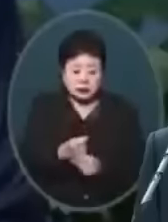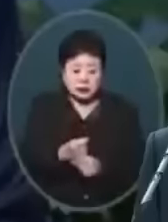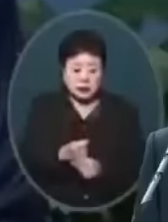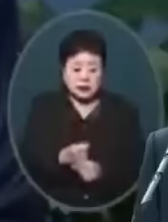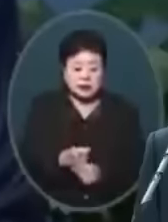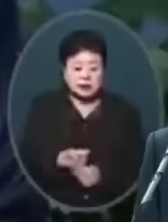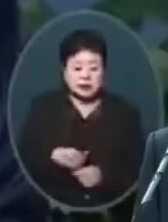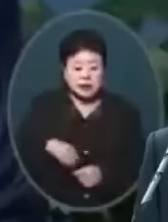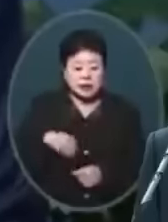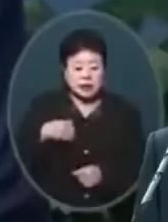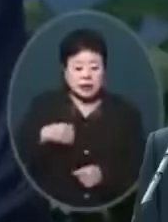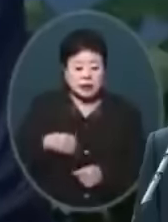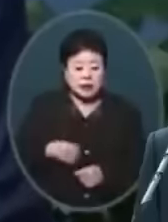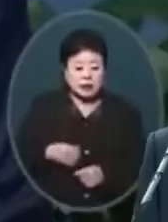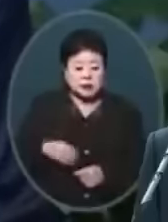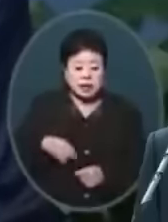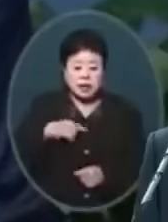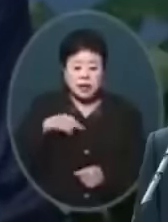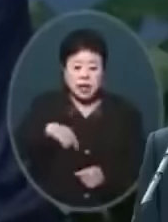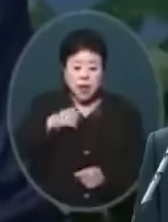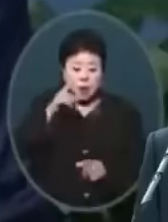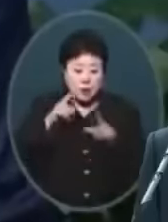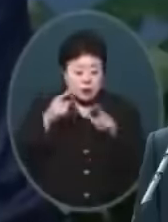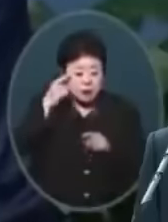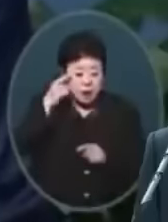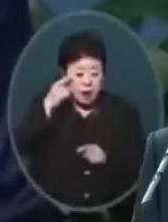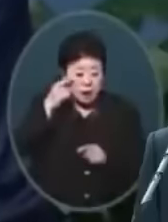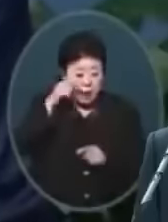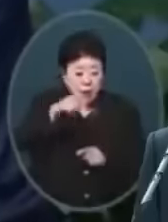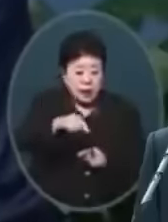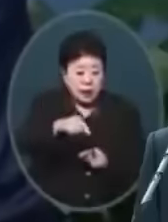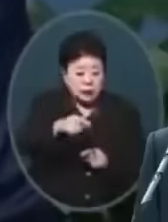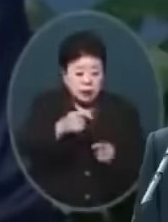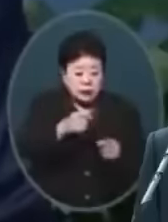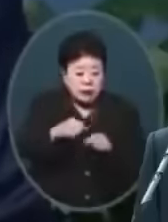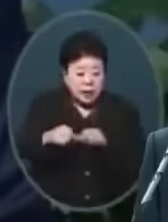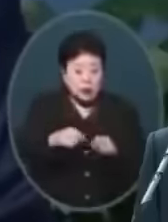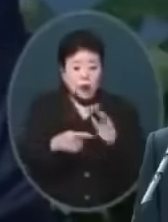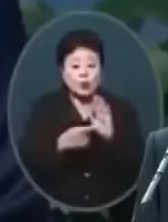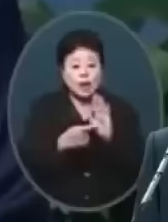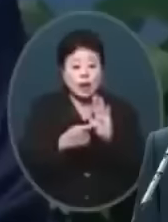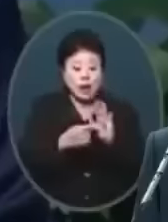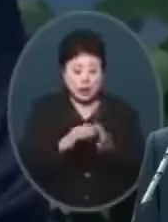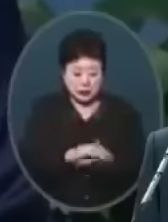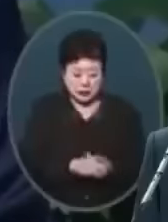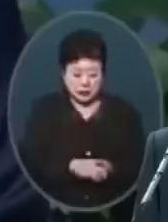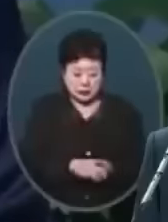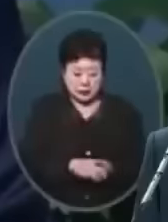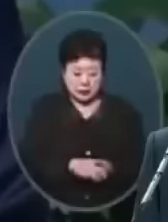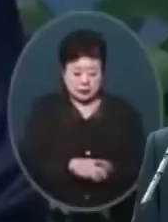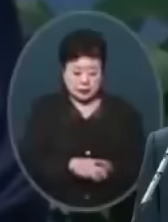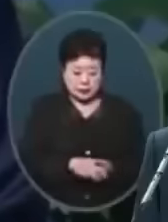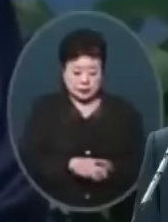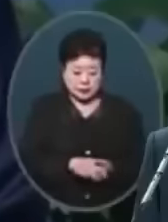있는 사람은 밖에 나가서 꼭 그와 같은 행동을 하게 되는 것입니다.